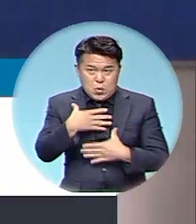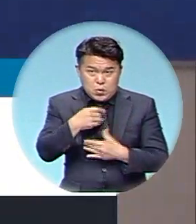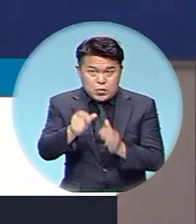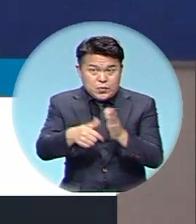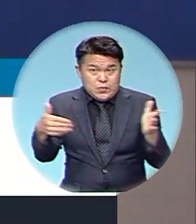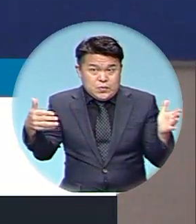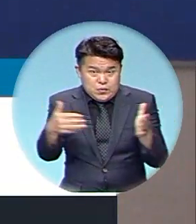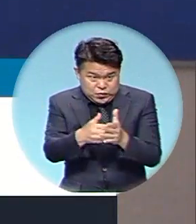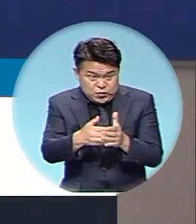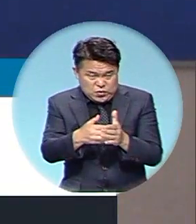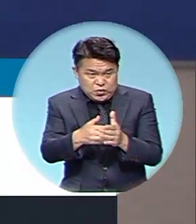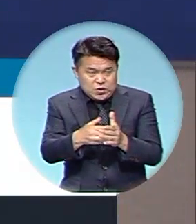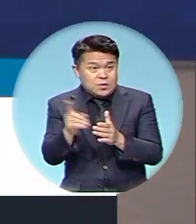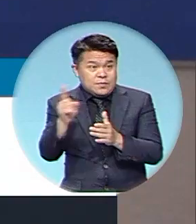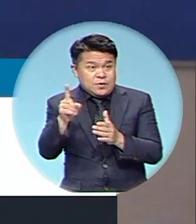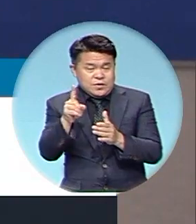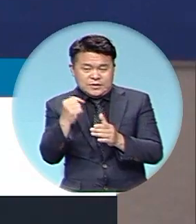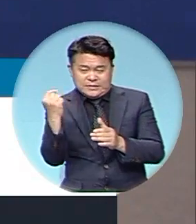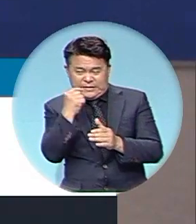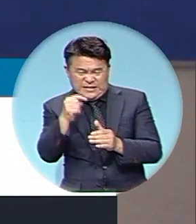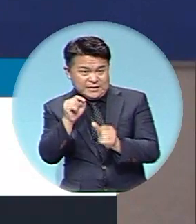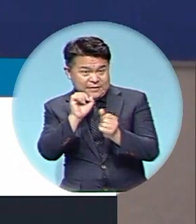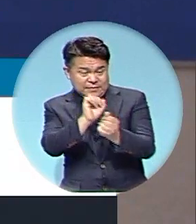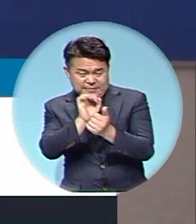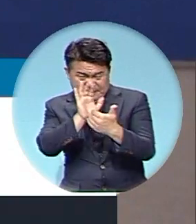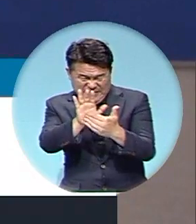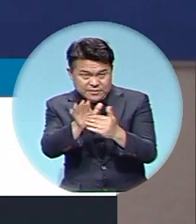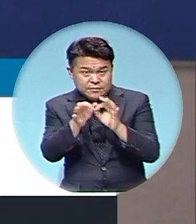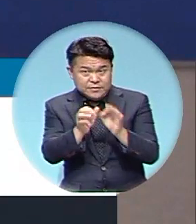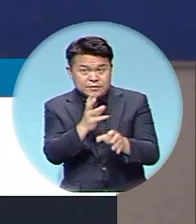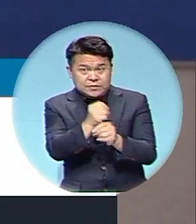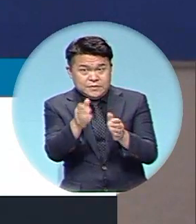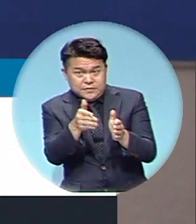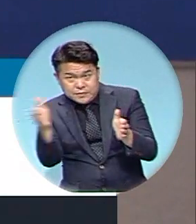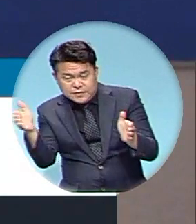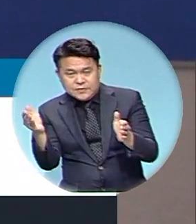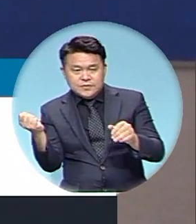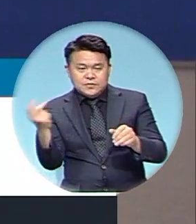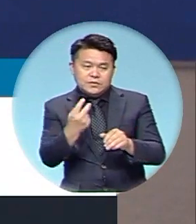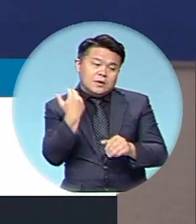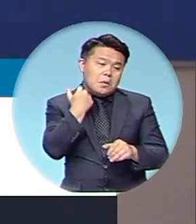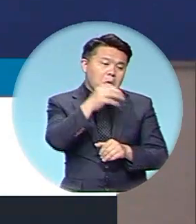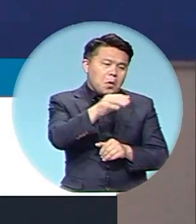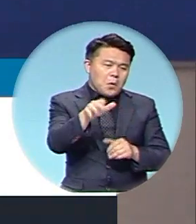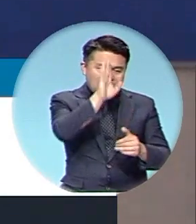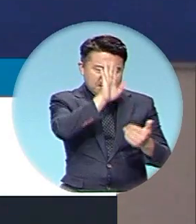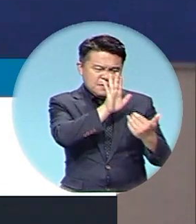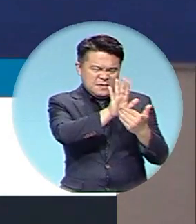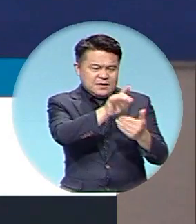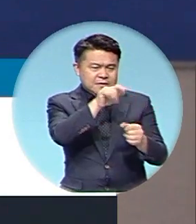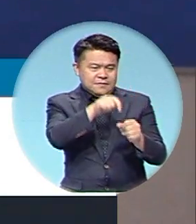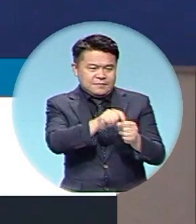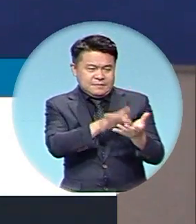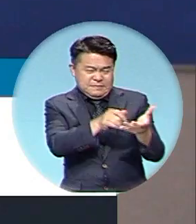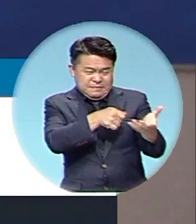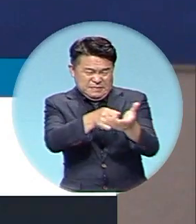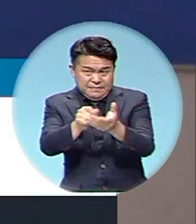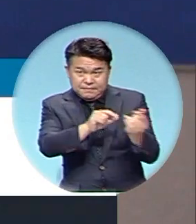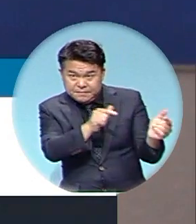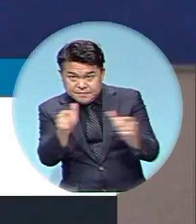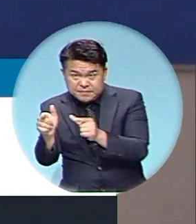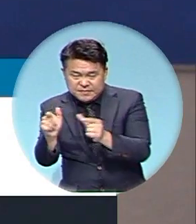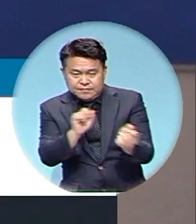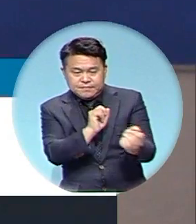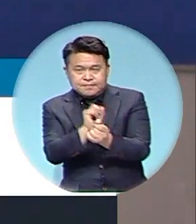조치를 연장하고 사각지대에 대한 방역을 강화하는 등 감염 확산의 속도를 늦추기